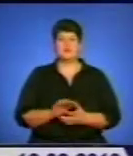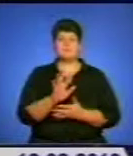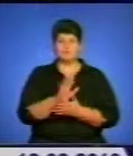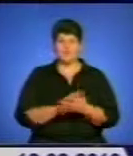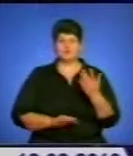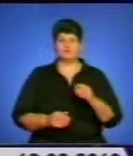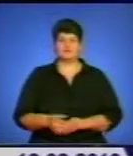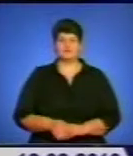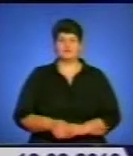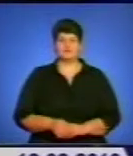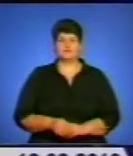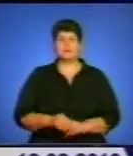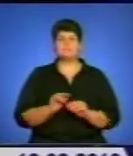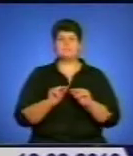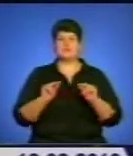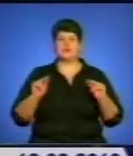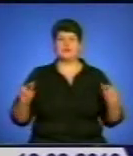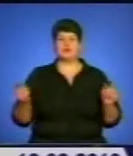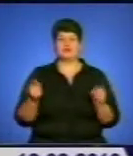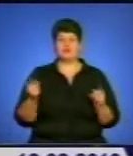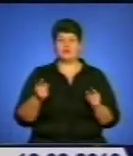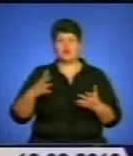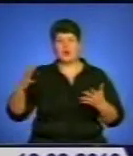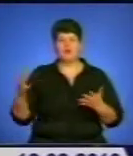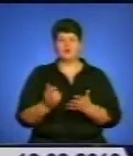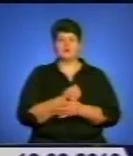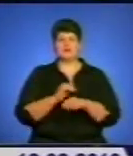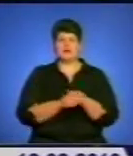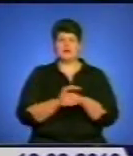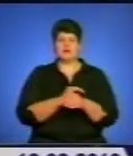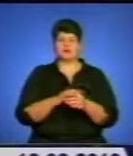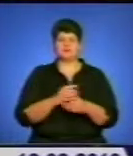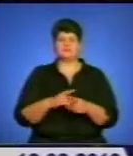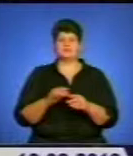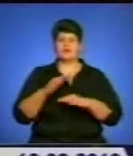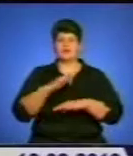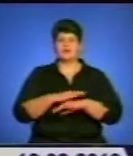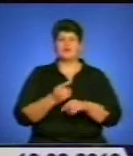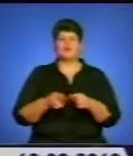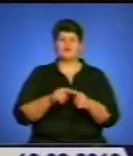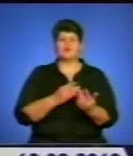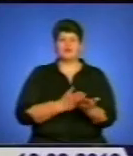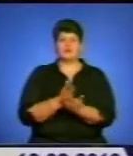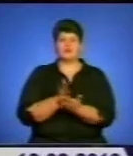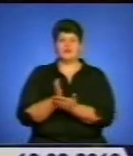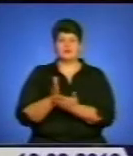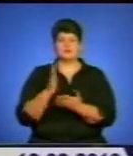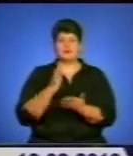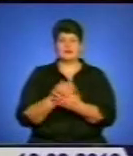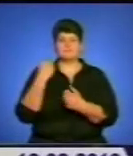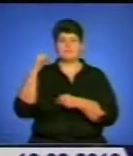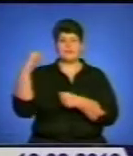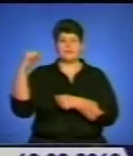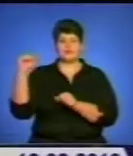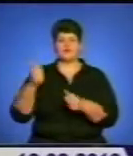Продовжуємо випуск. Педагоги Тернопільщини успішні у гуманітарних дисциплінах. Саме в цьому напрямку переважно стають переможцями